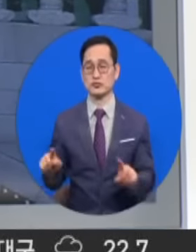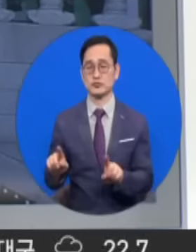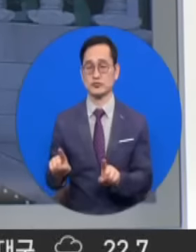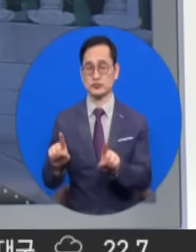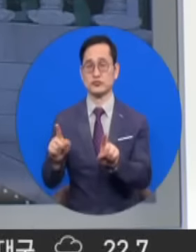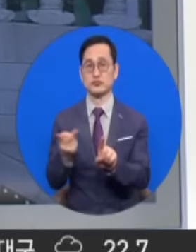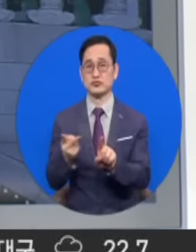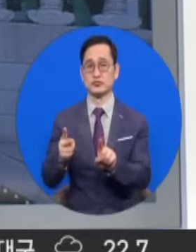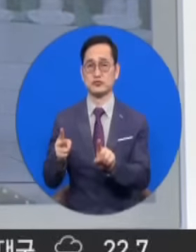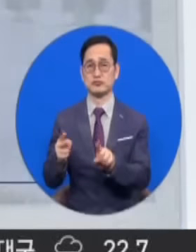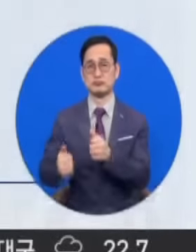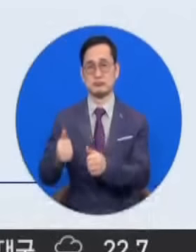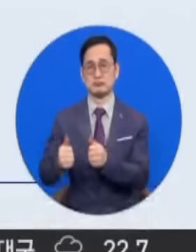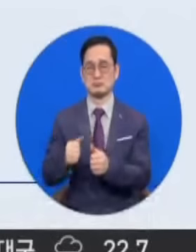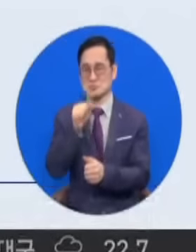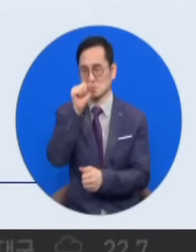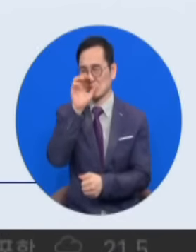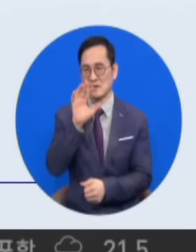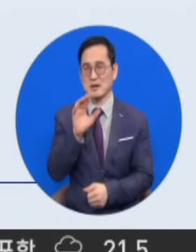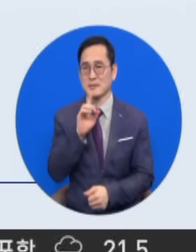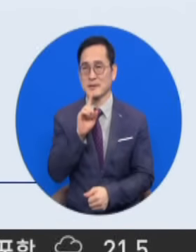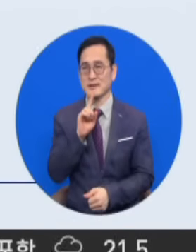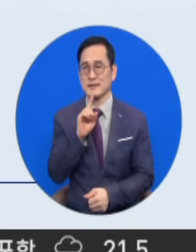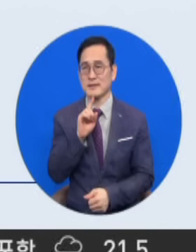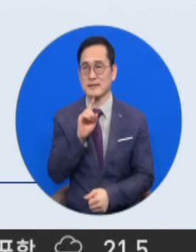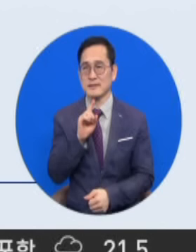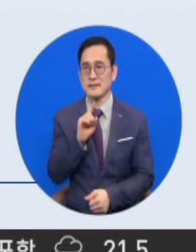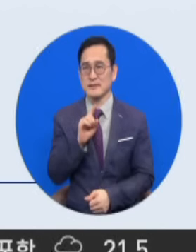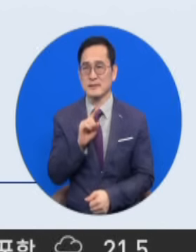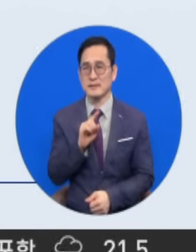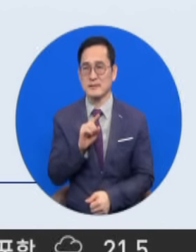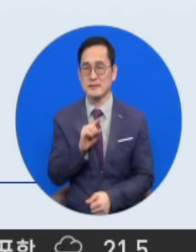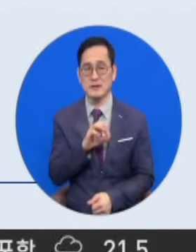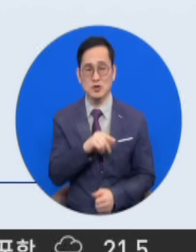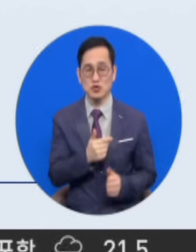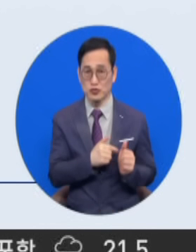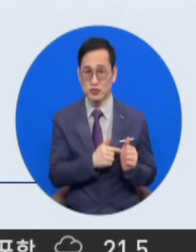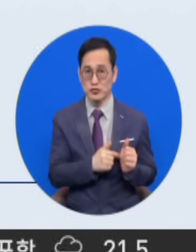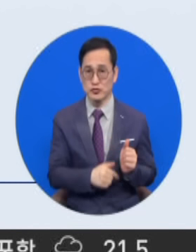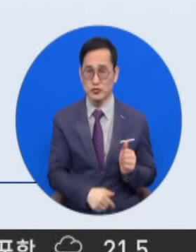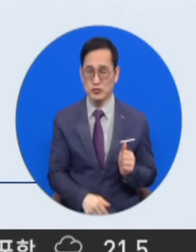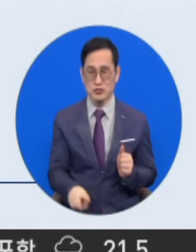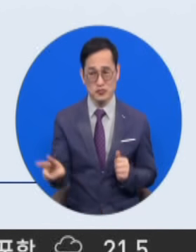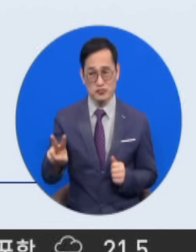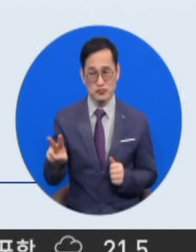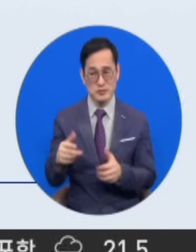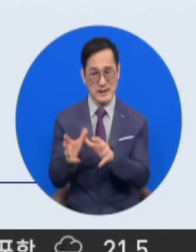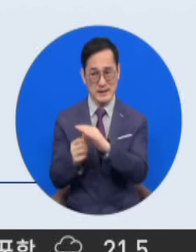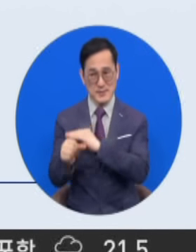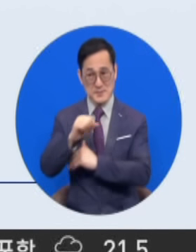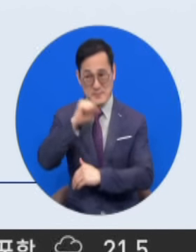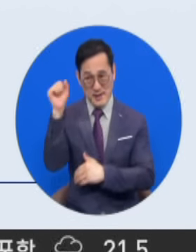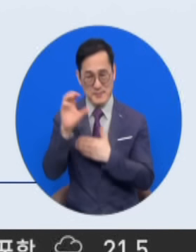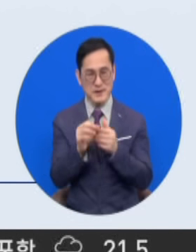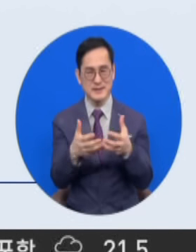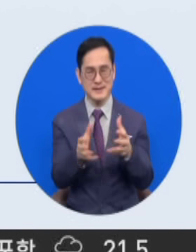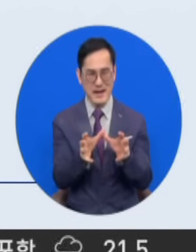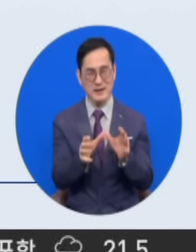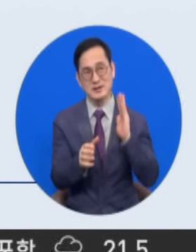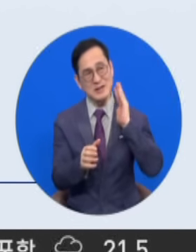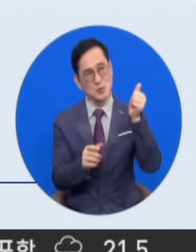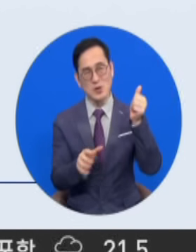후보는 밝혔습니다. 상대적으로 조금 뒤쳐져 있는 윤상현 후보예요. 한동훈과 원희룡 두 분 중 당대표가 나오면 당이나 대통령에게